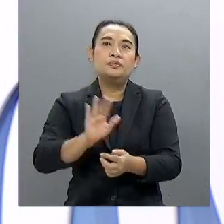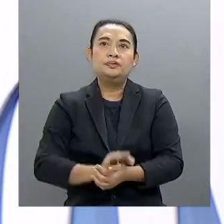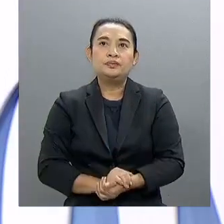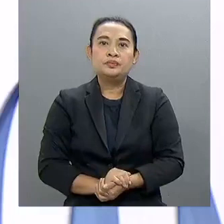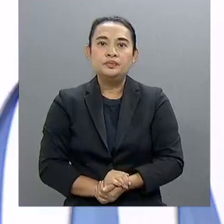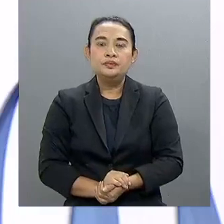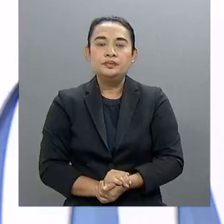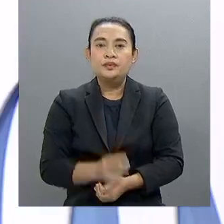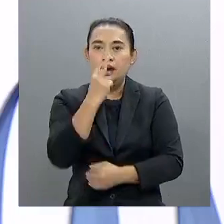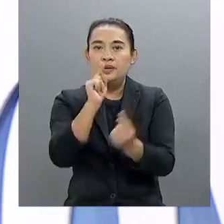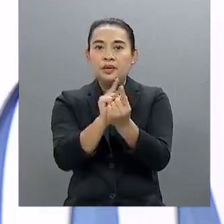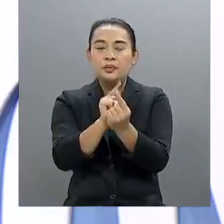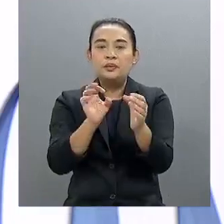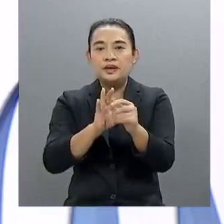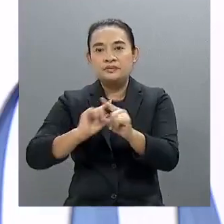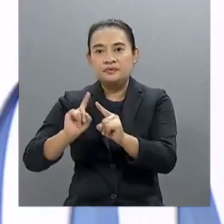กรกฎาคมนี้อย่างแน่นอนค่ะและนี่ก็คือเรื่องราวดีๆที่นำมาฝากคุณผู้ชมเช้านี้ในช่วงประเด็นสังคมนะคะอีกสักครู่กลับมาพบกันในช่วงสีสันVarietyสักครู่เดียวค่ะ